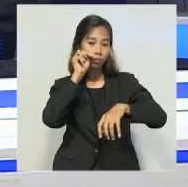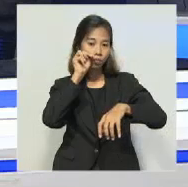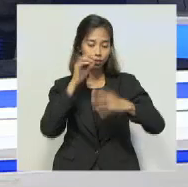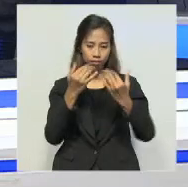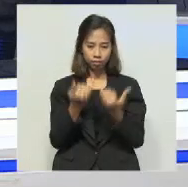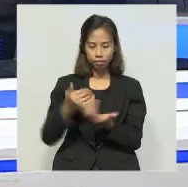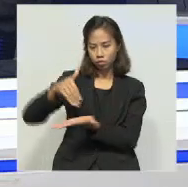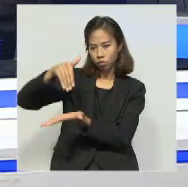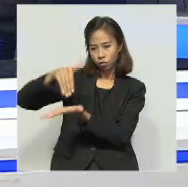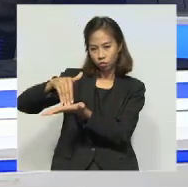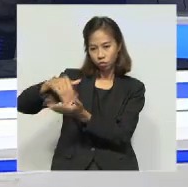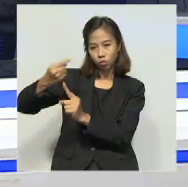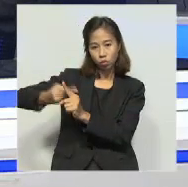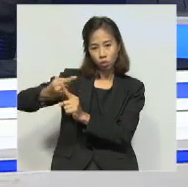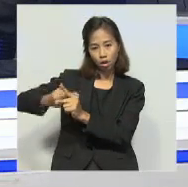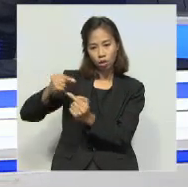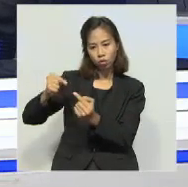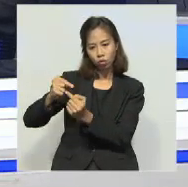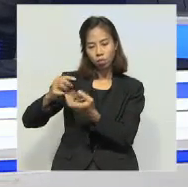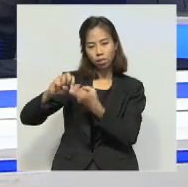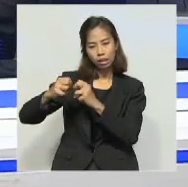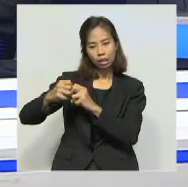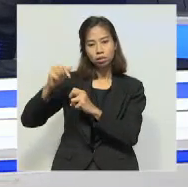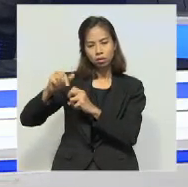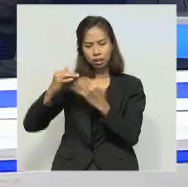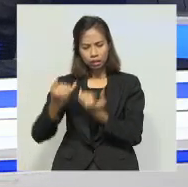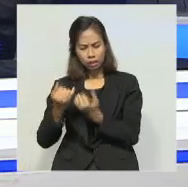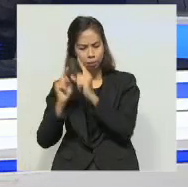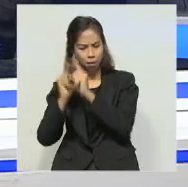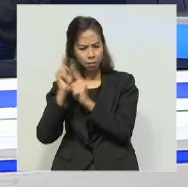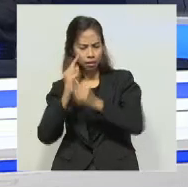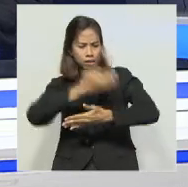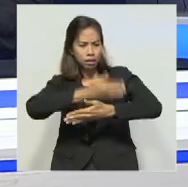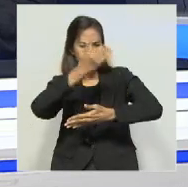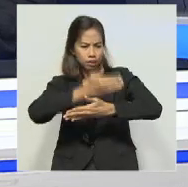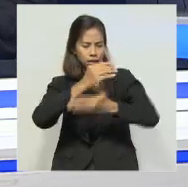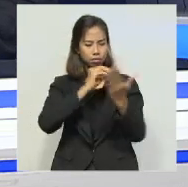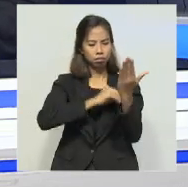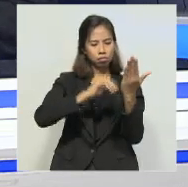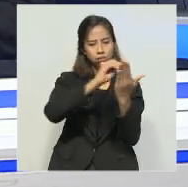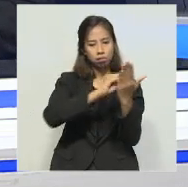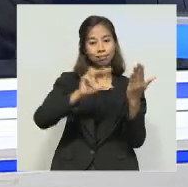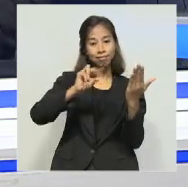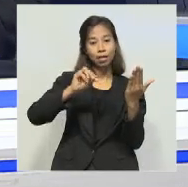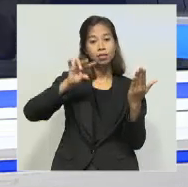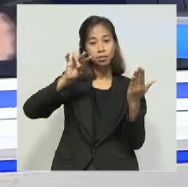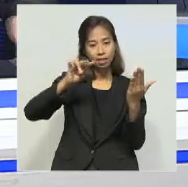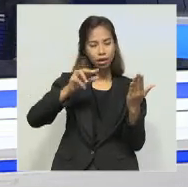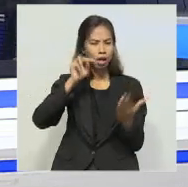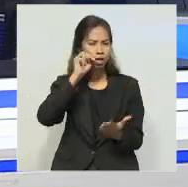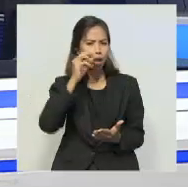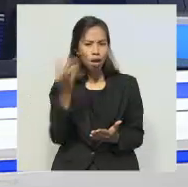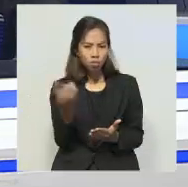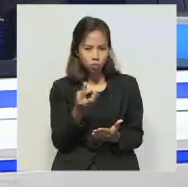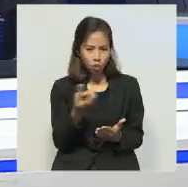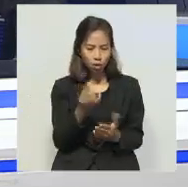ลาสุดทางศูนย์เฉพาะกิชั่วคราวในภาวะวิกริประเมินปริมาณน้ำในเกือน 37 แห่งนะคะที่มปริมาณน้ำน้อย